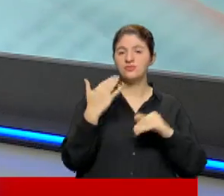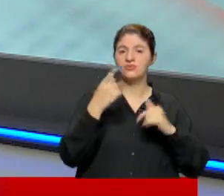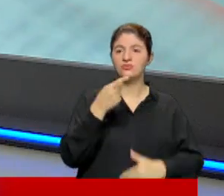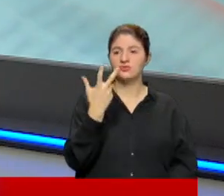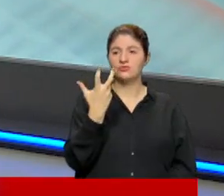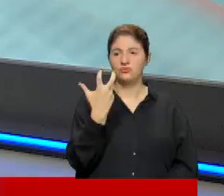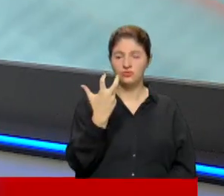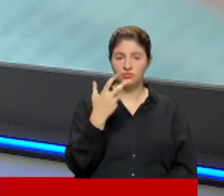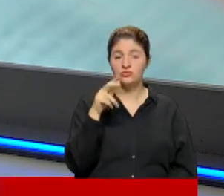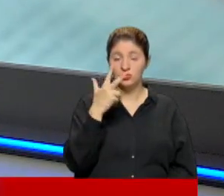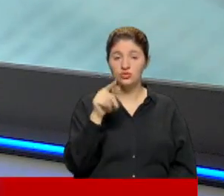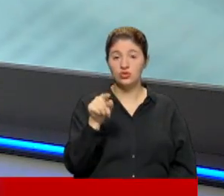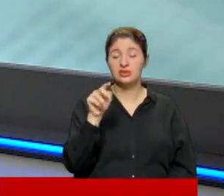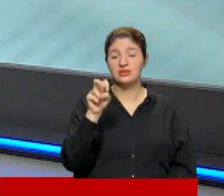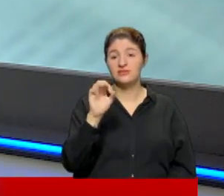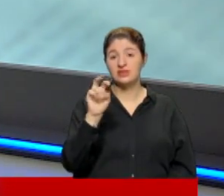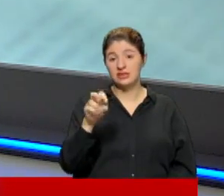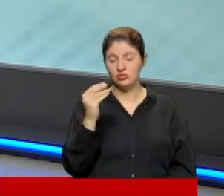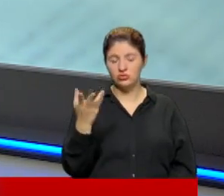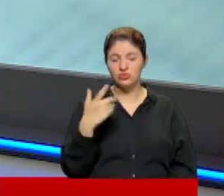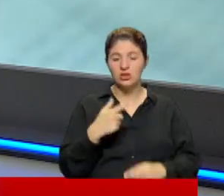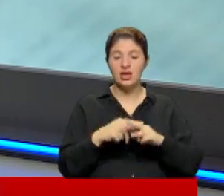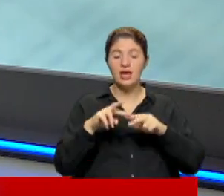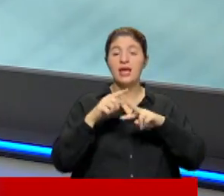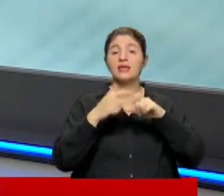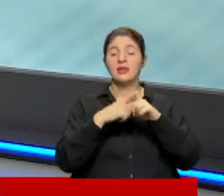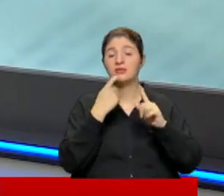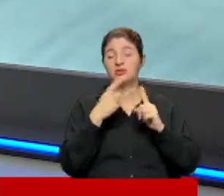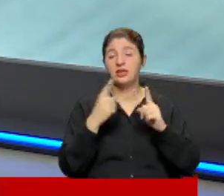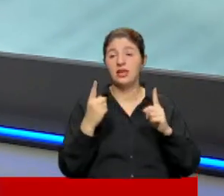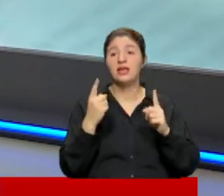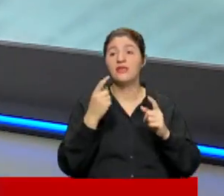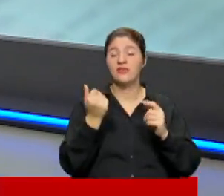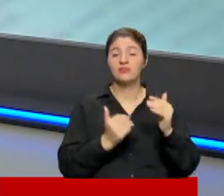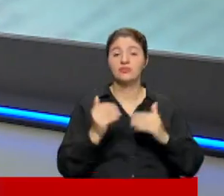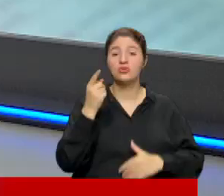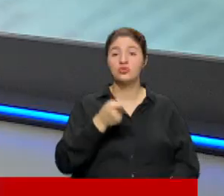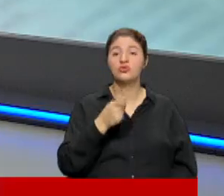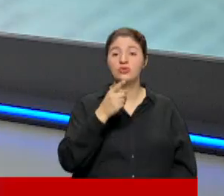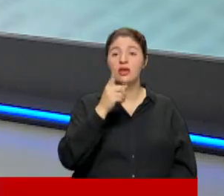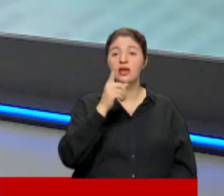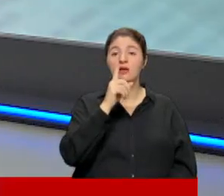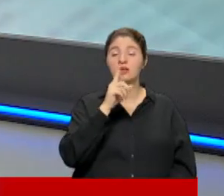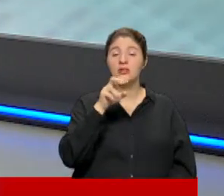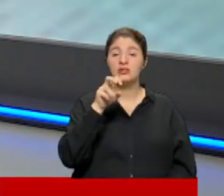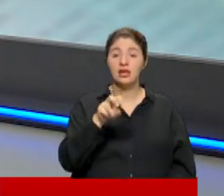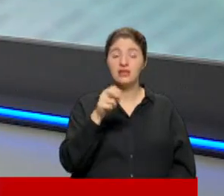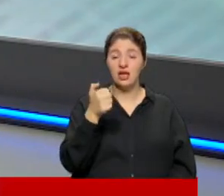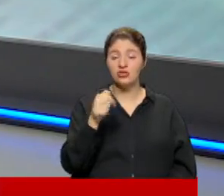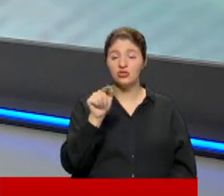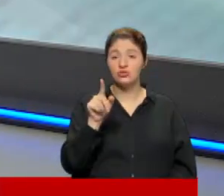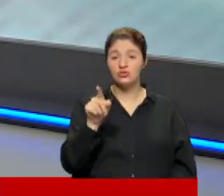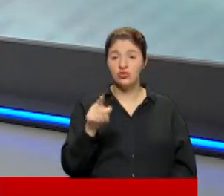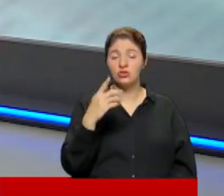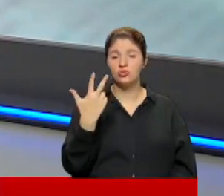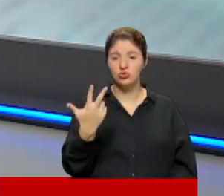3.8 oldu 08 oldu enak yıllık fiyat artışını % 186. aylık oranı İsa